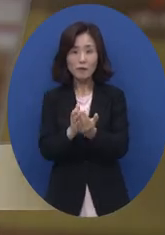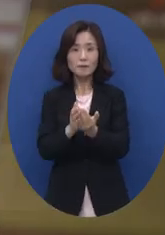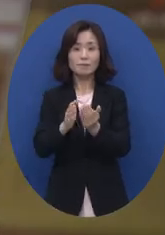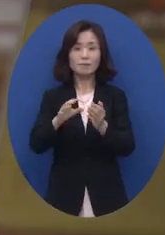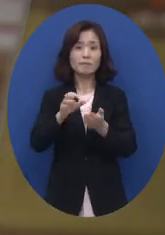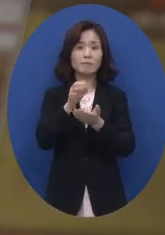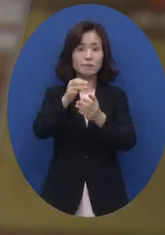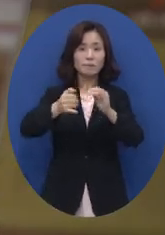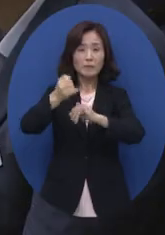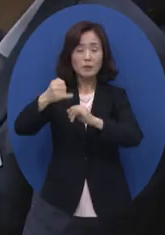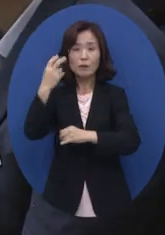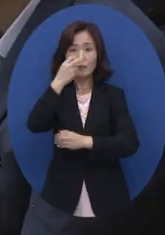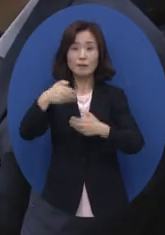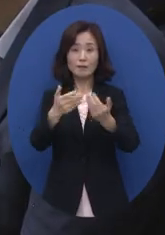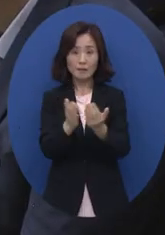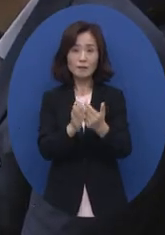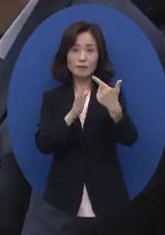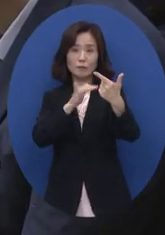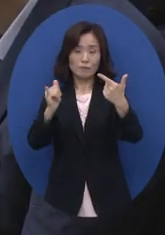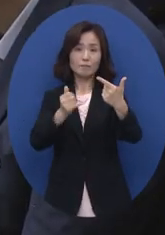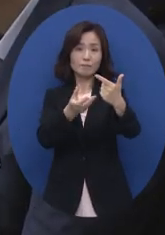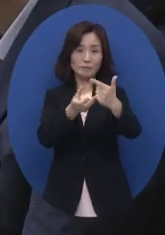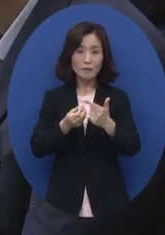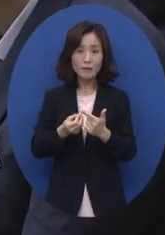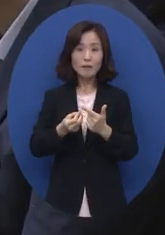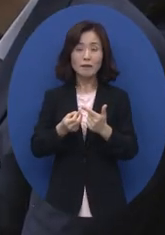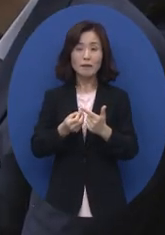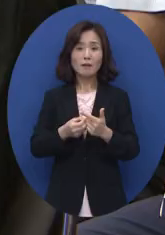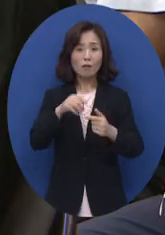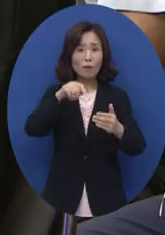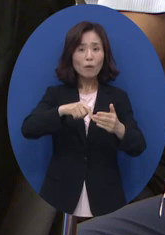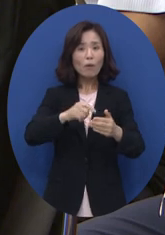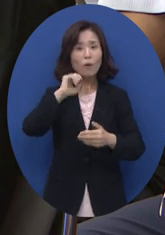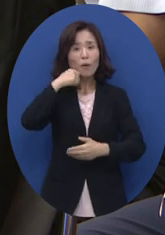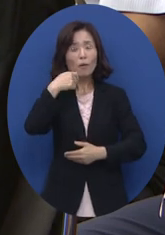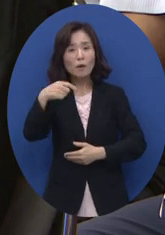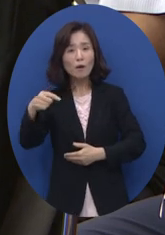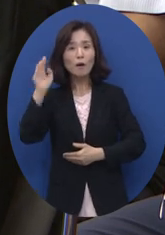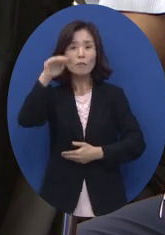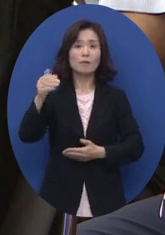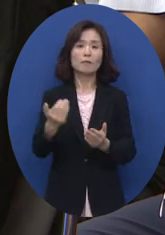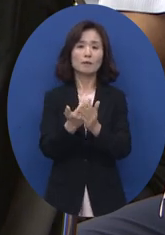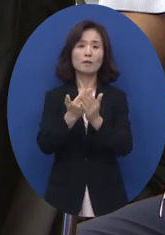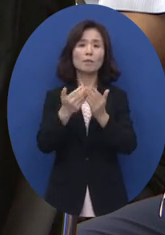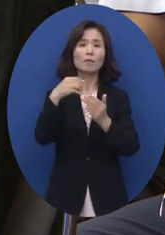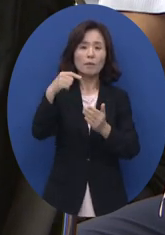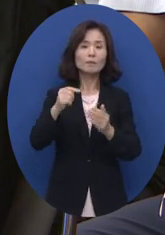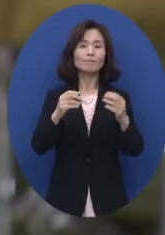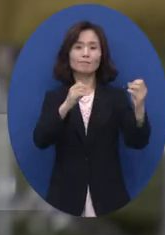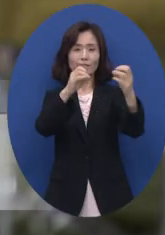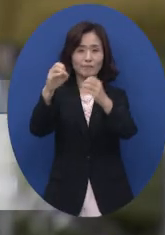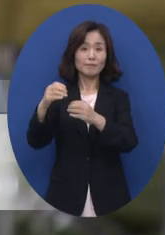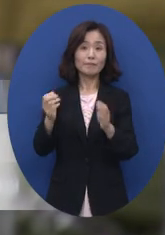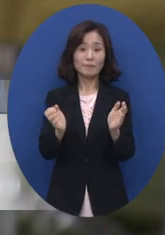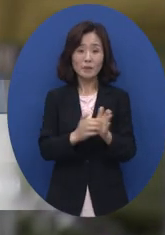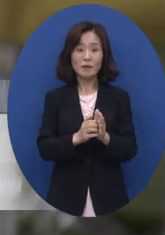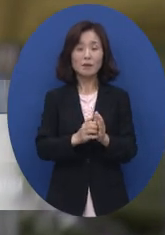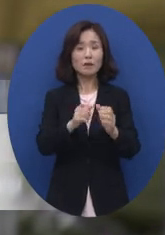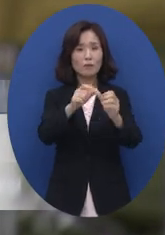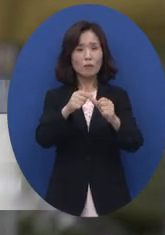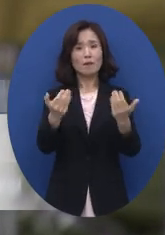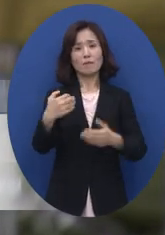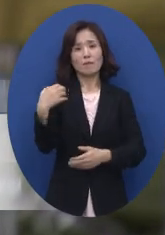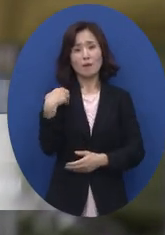직원 6명을 초대 현장에서 느낀 애로사항과 앞으로 발전 방향 등을 허심탄회하게 나눴습니다 채용도 해야지